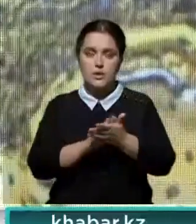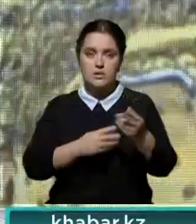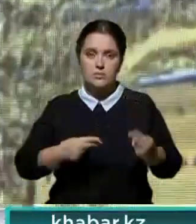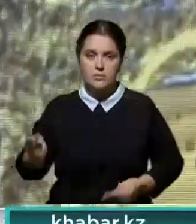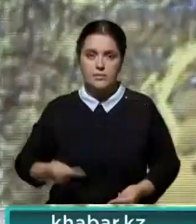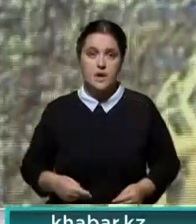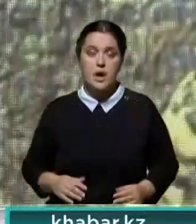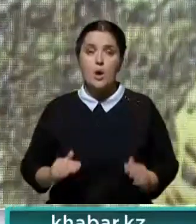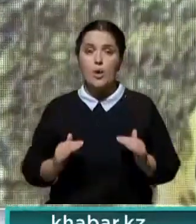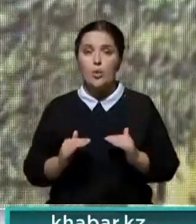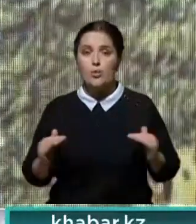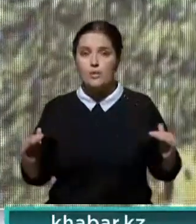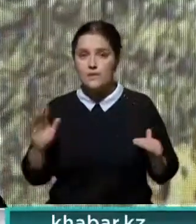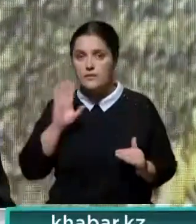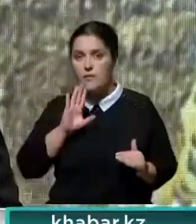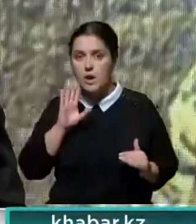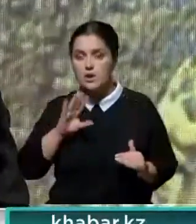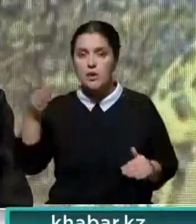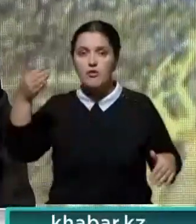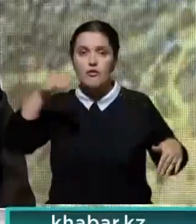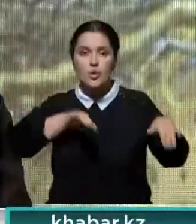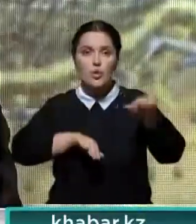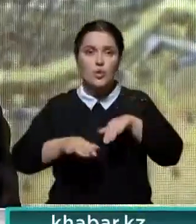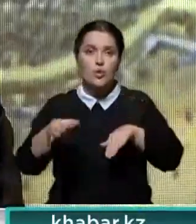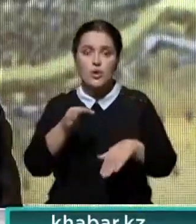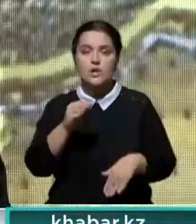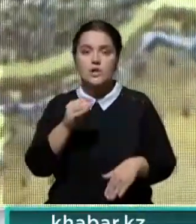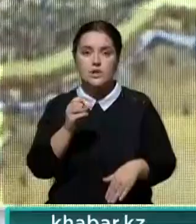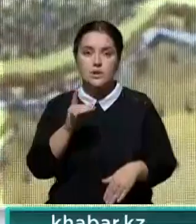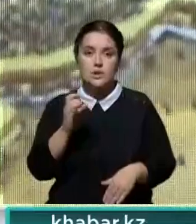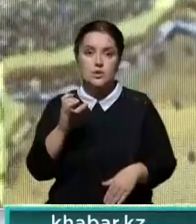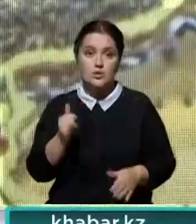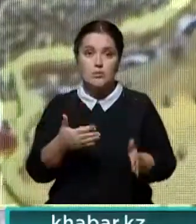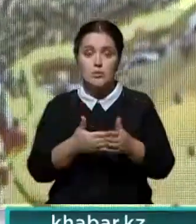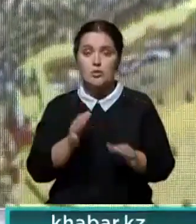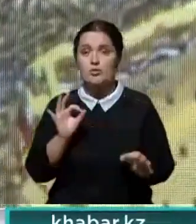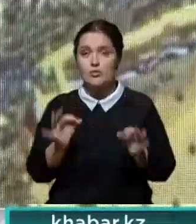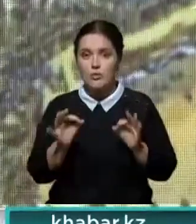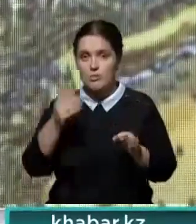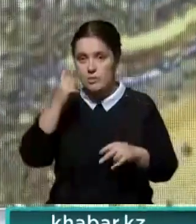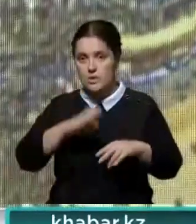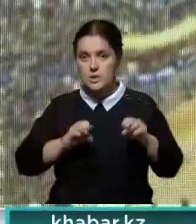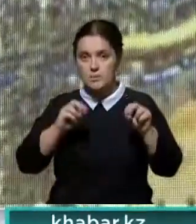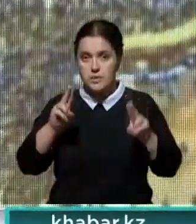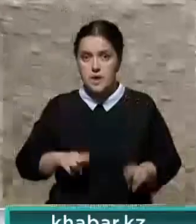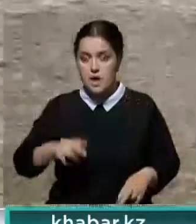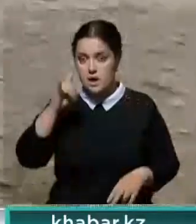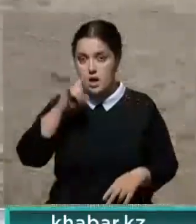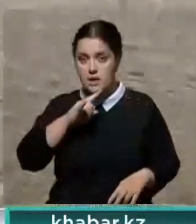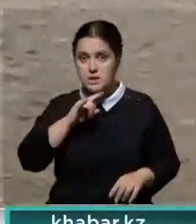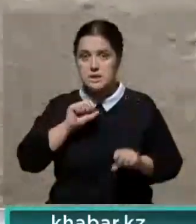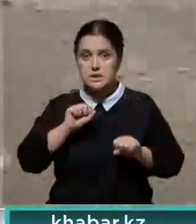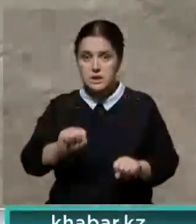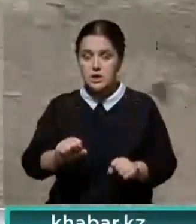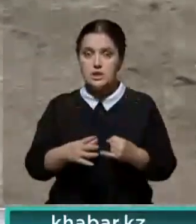Мы продолжаем. Уровень воды в горных водоемах области Жетысу в пределах нормы, сообщили специалисты предприятия «Кассель